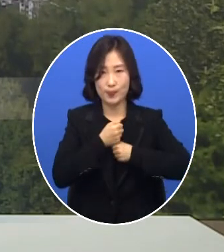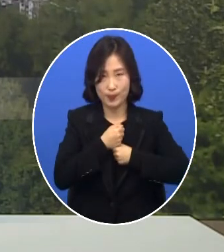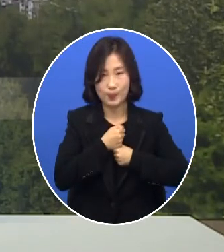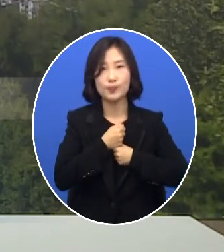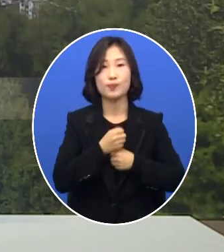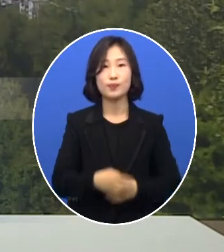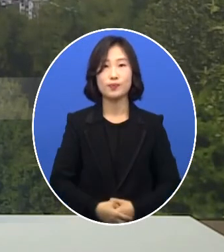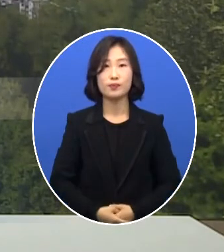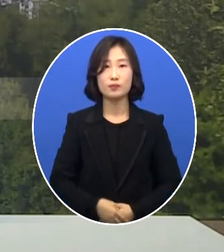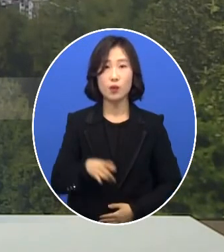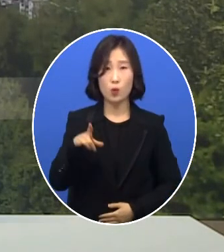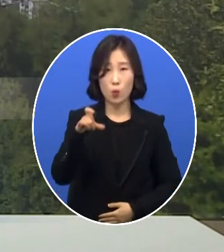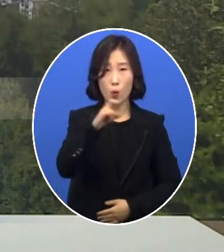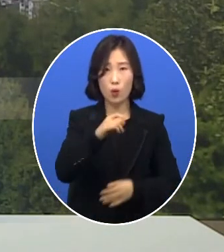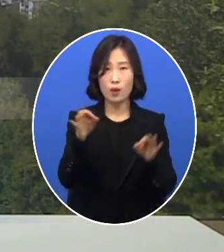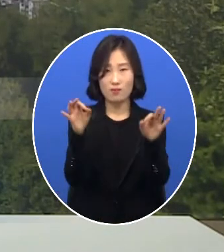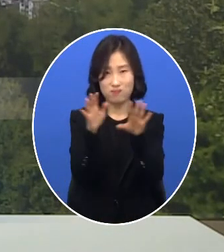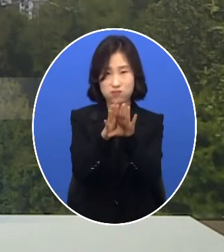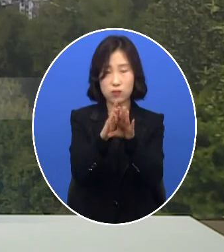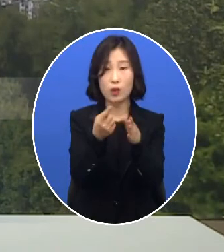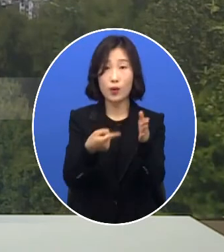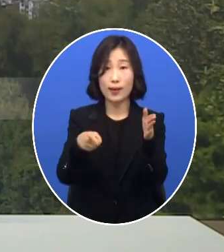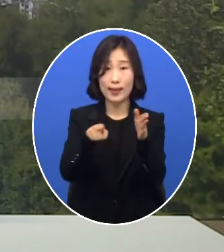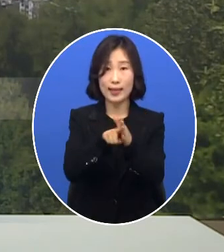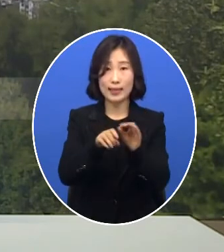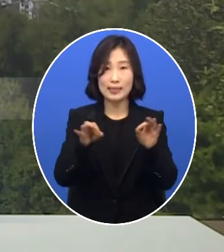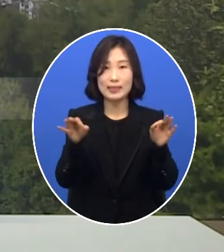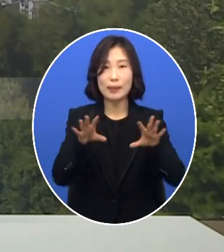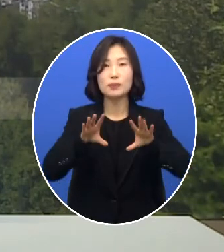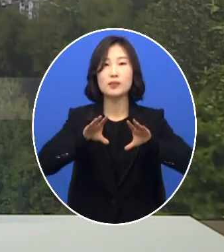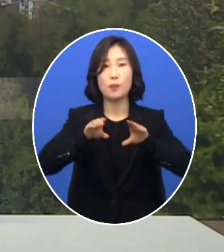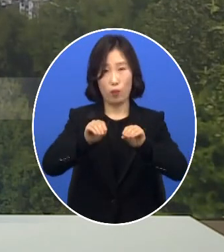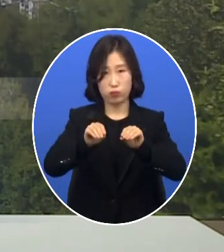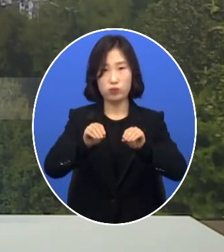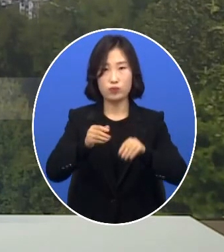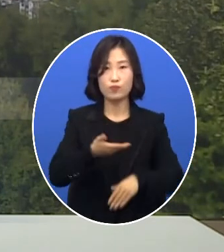등입니다. 코로나19 종식을 위한 잠시 멈춤에